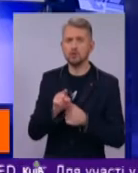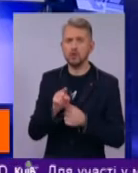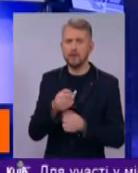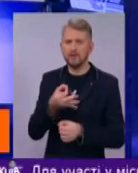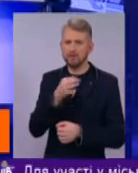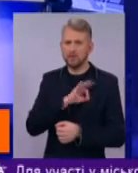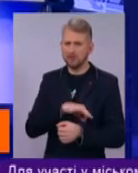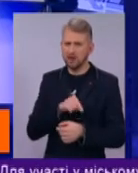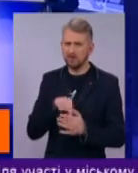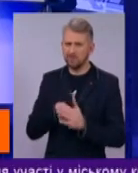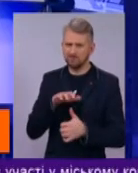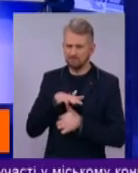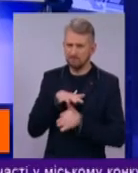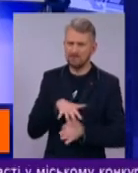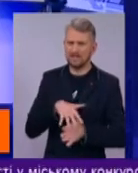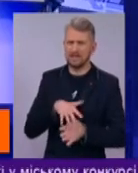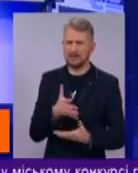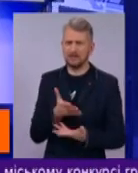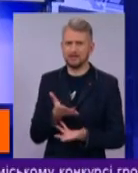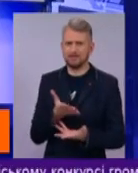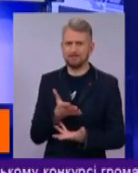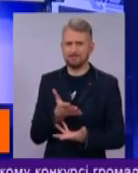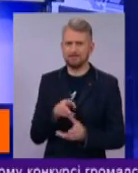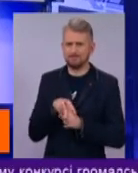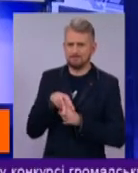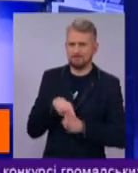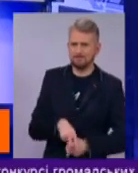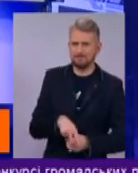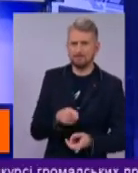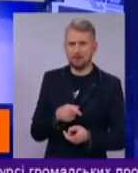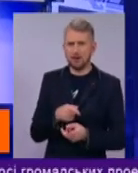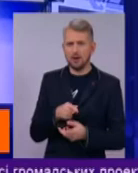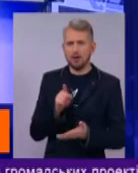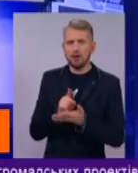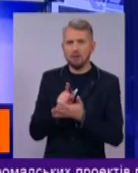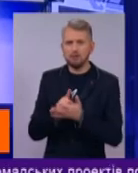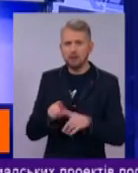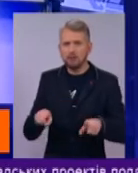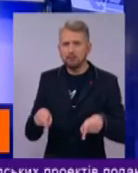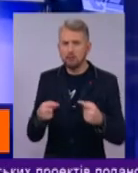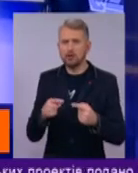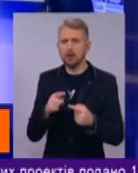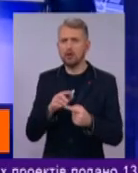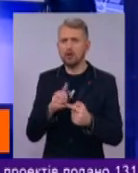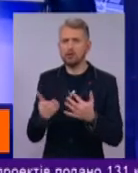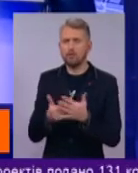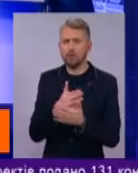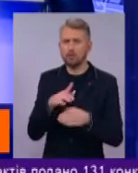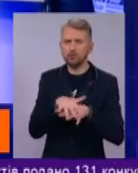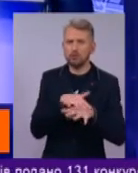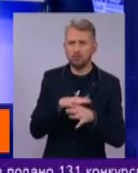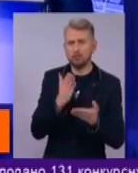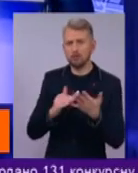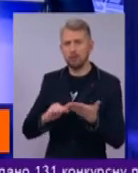тисне, вона б мала тиснути до створення такого нового із суспільного прошарку, можливо, в політичного